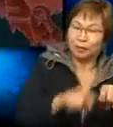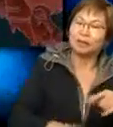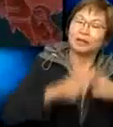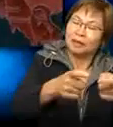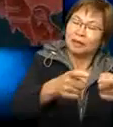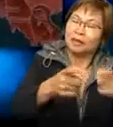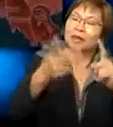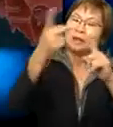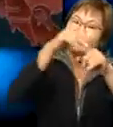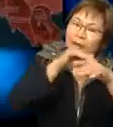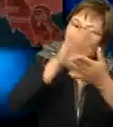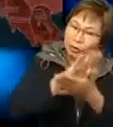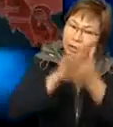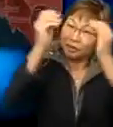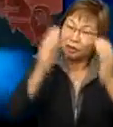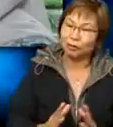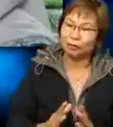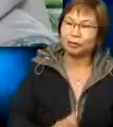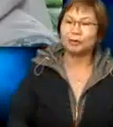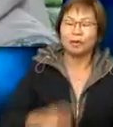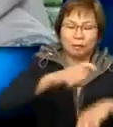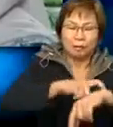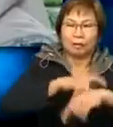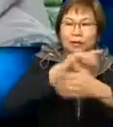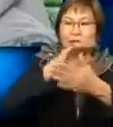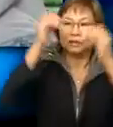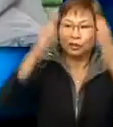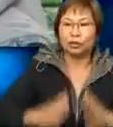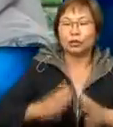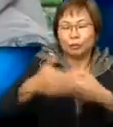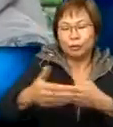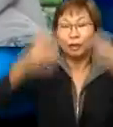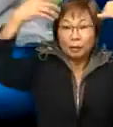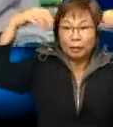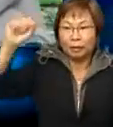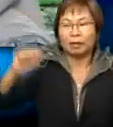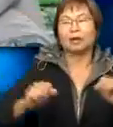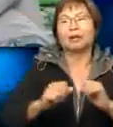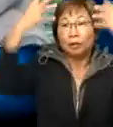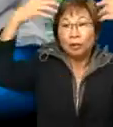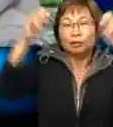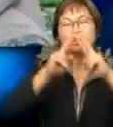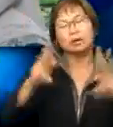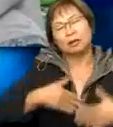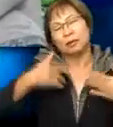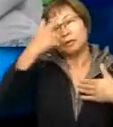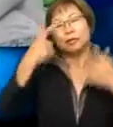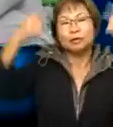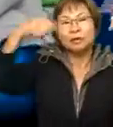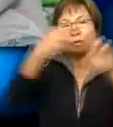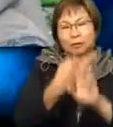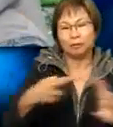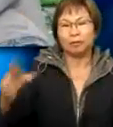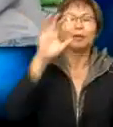sebagai sumbangan kami pada sekolah, cikgu. Semasa cikgu di bilik pengetua tadi, pengetua sungguh gembira kerana kamu